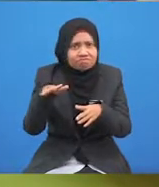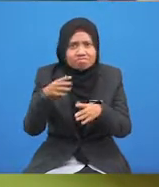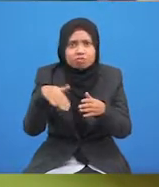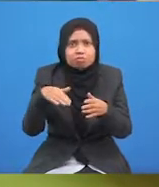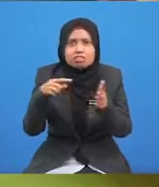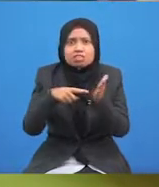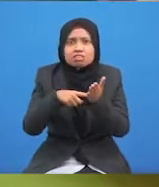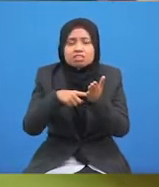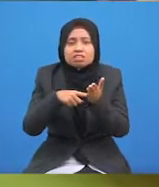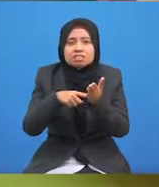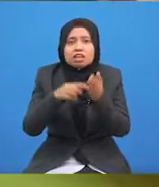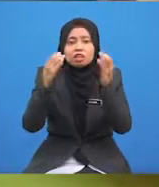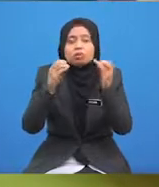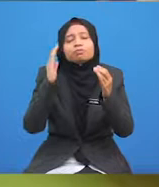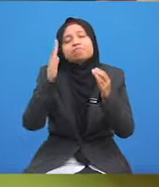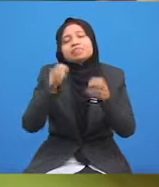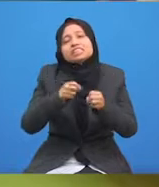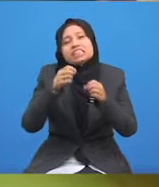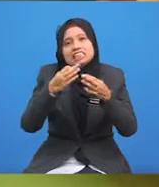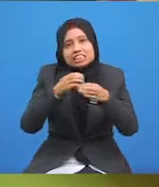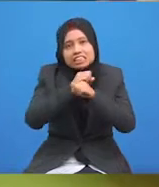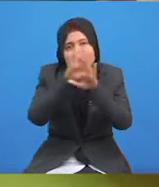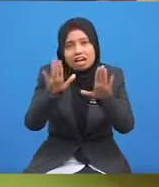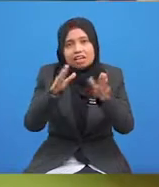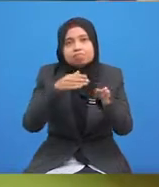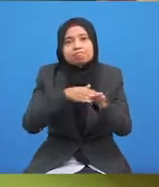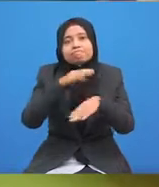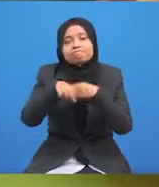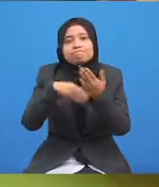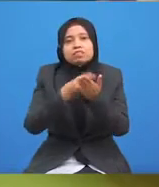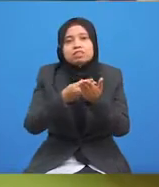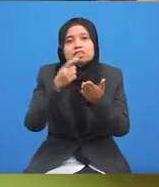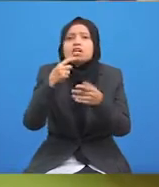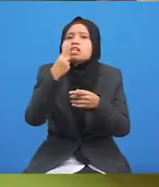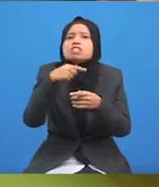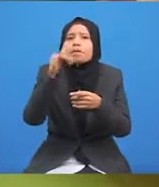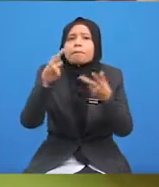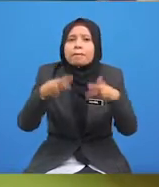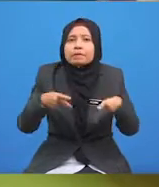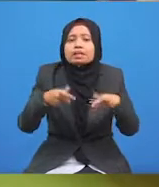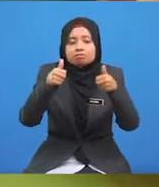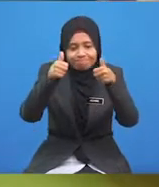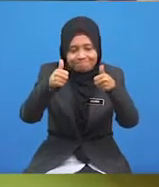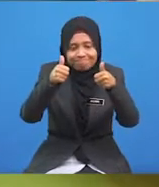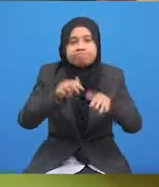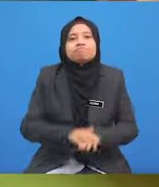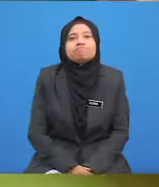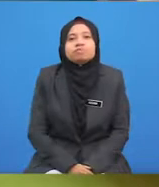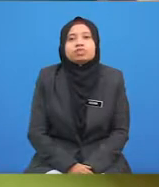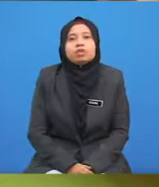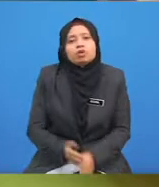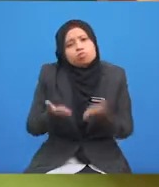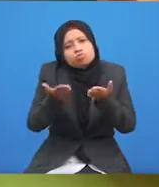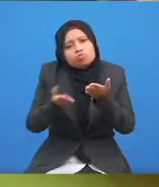Tidak apa, cikgu akan jelaskan sebentar lagi. Siapa yang pernah dengar tu? Bagus.